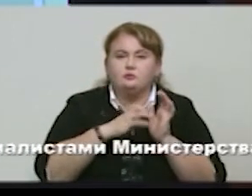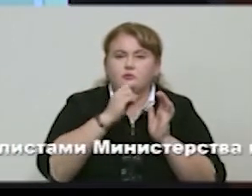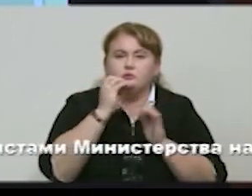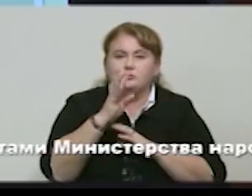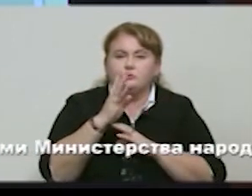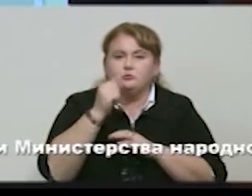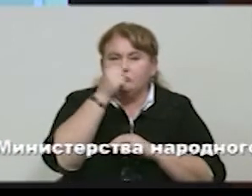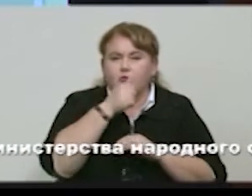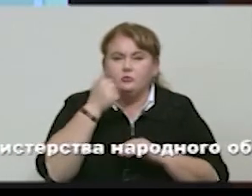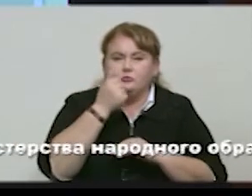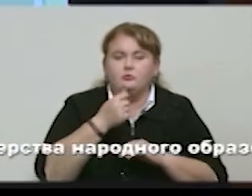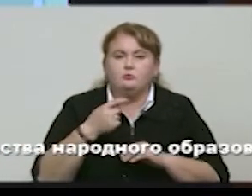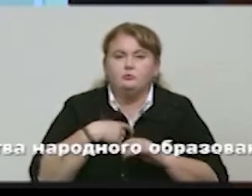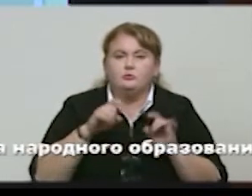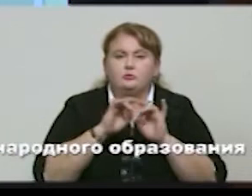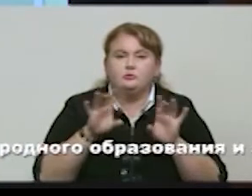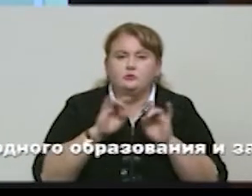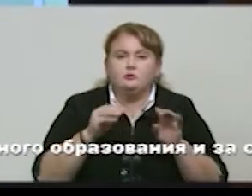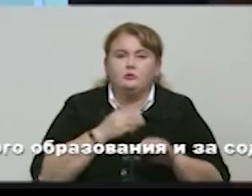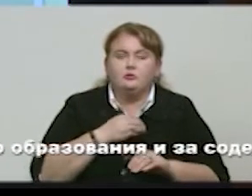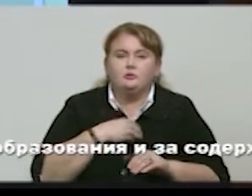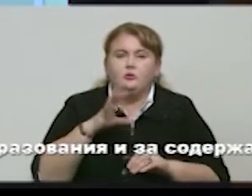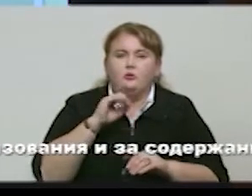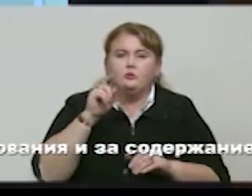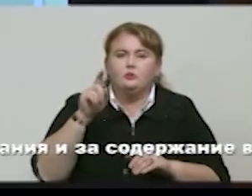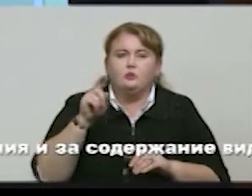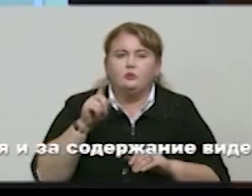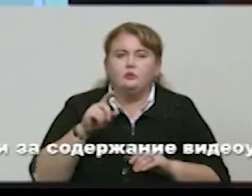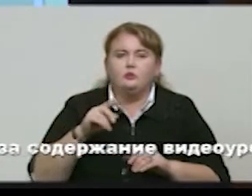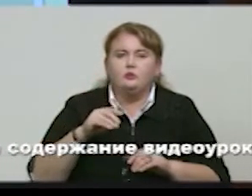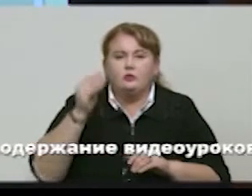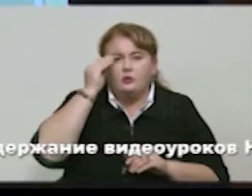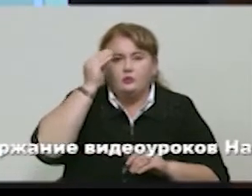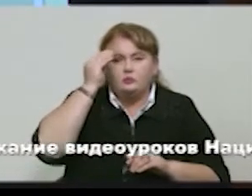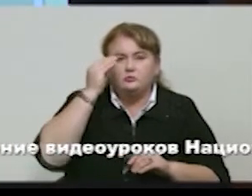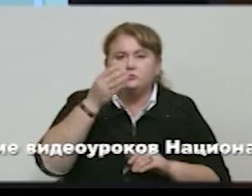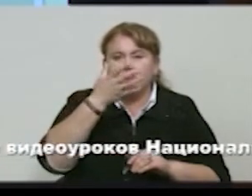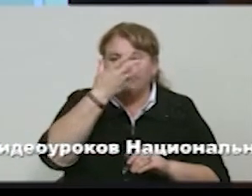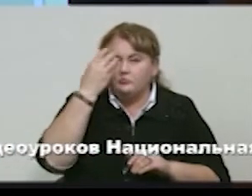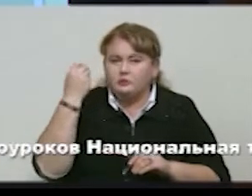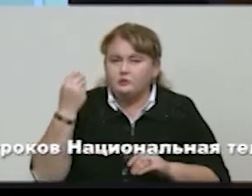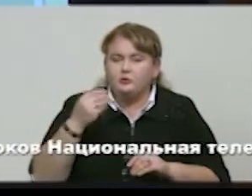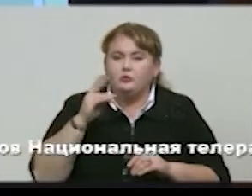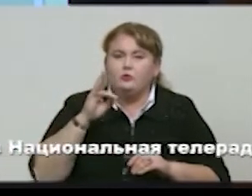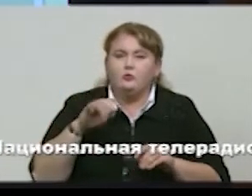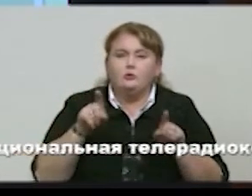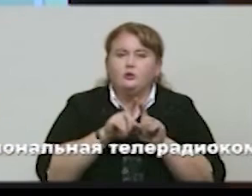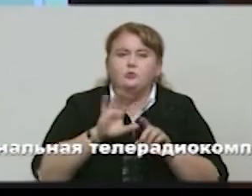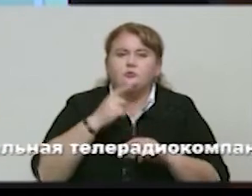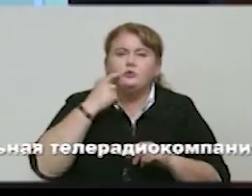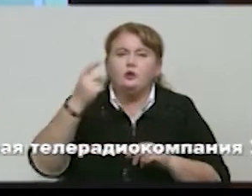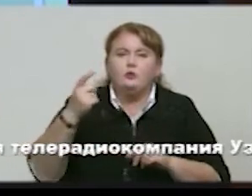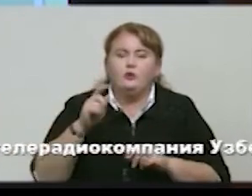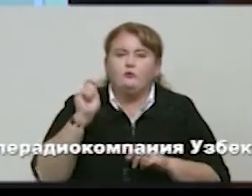1914 году, и мы рассказать хотим о той, нарочно кем-то позабытой, но не такой уж и далекой